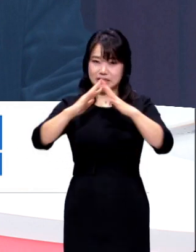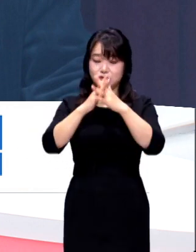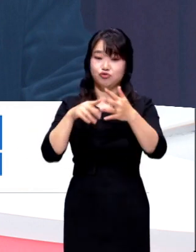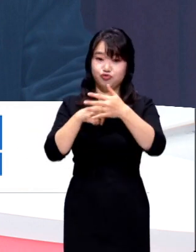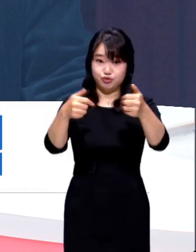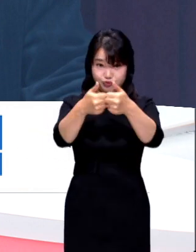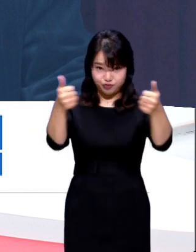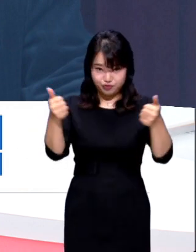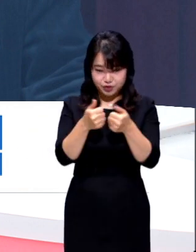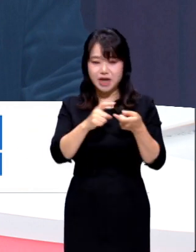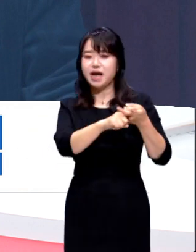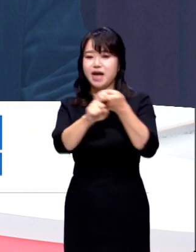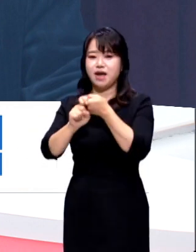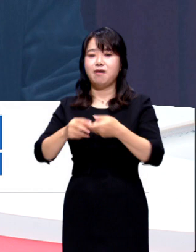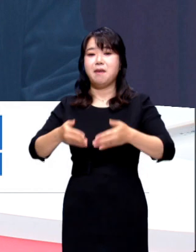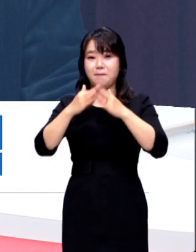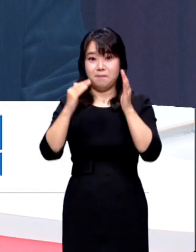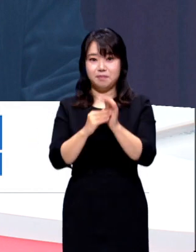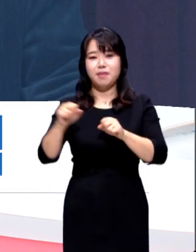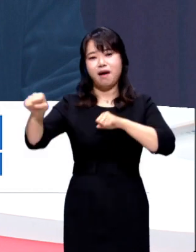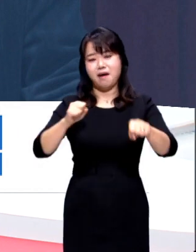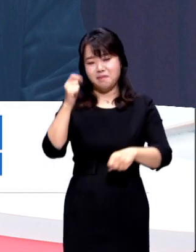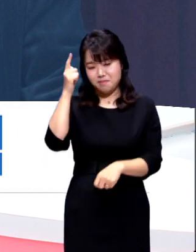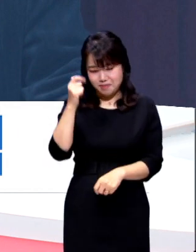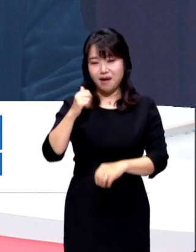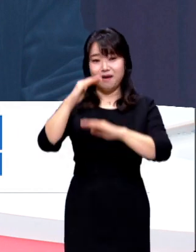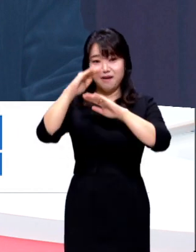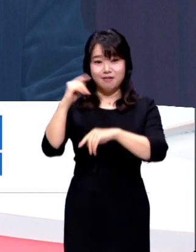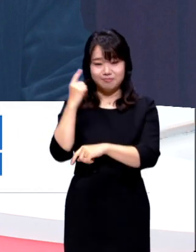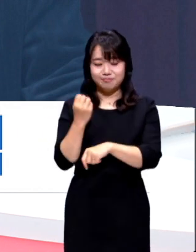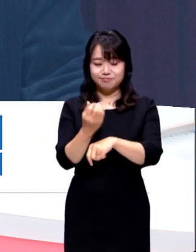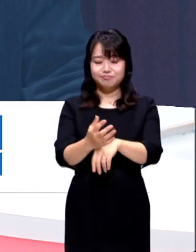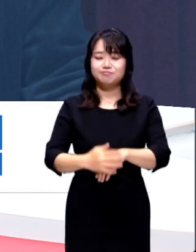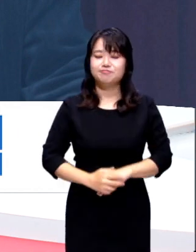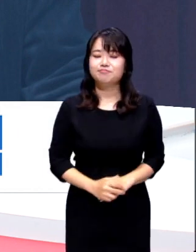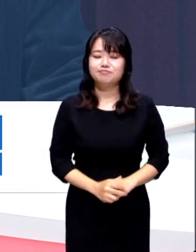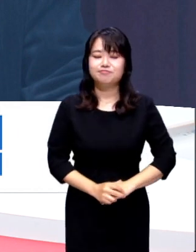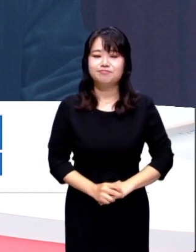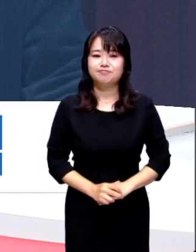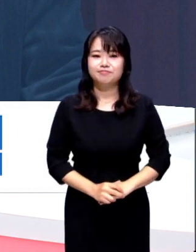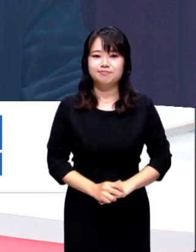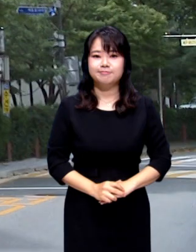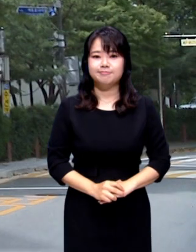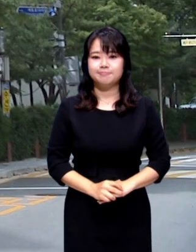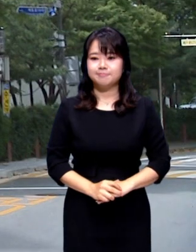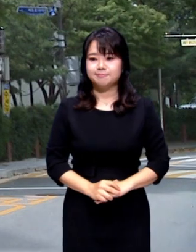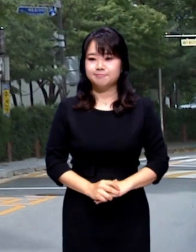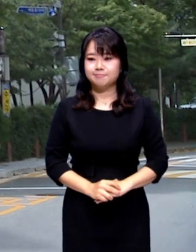모여 연합회를 구성해 본격적인 활동에 들어갔습니다. 현장에 직접 다녀왔습니다.